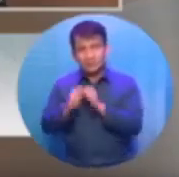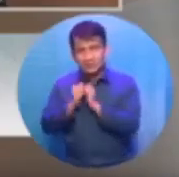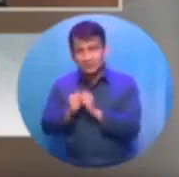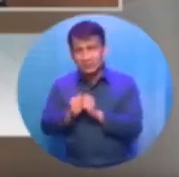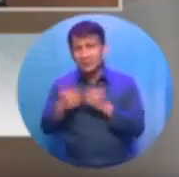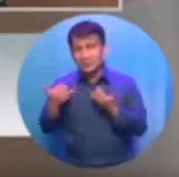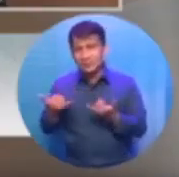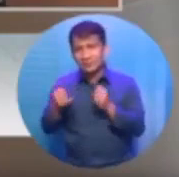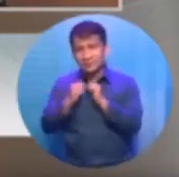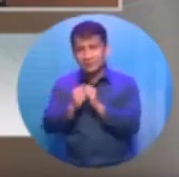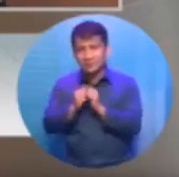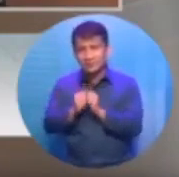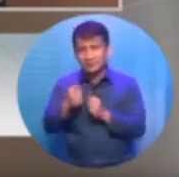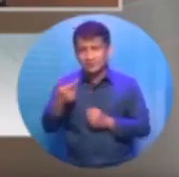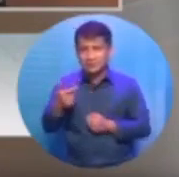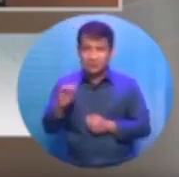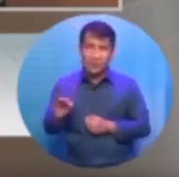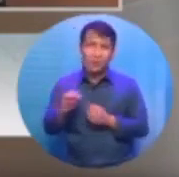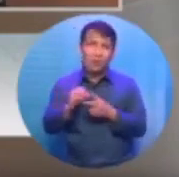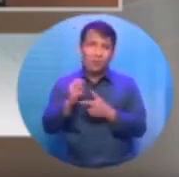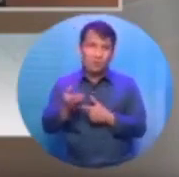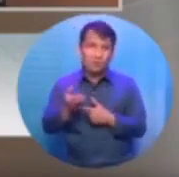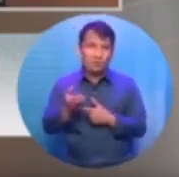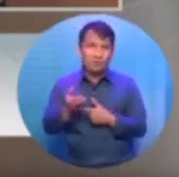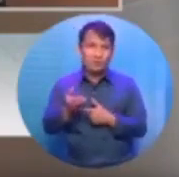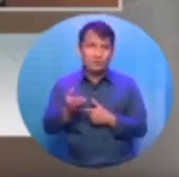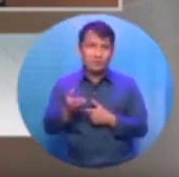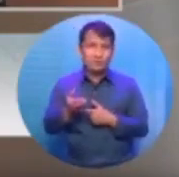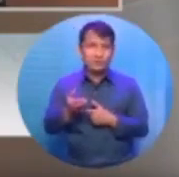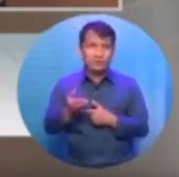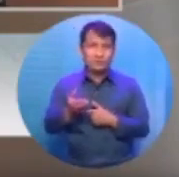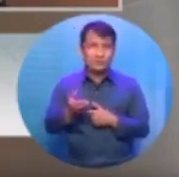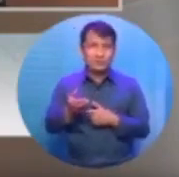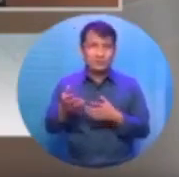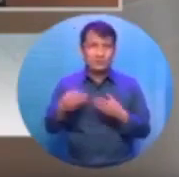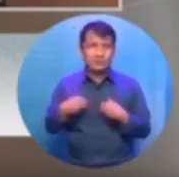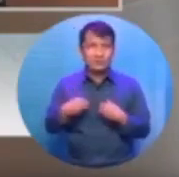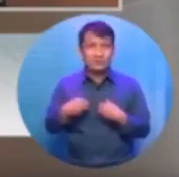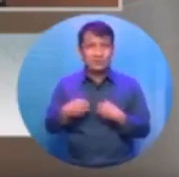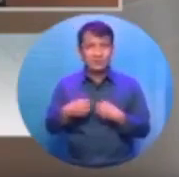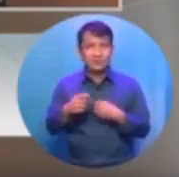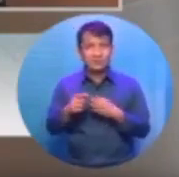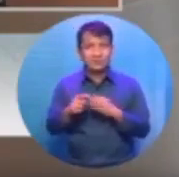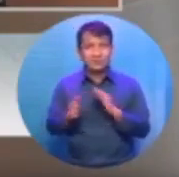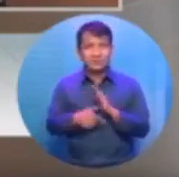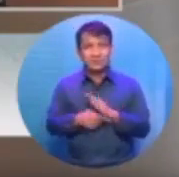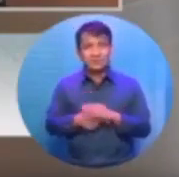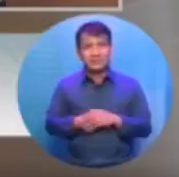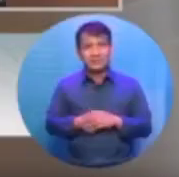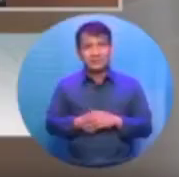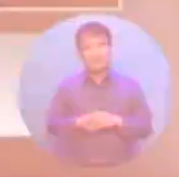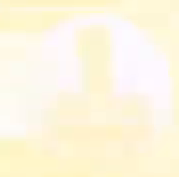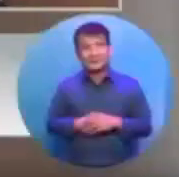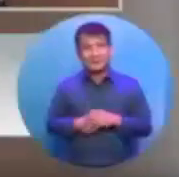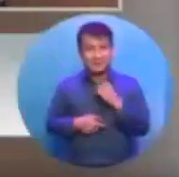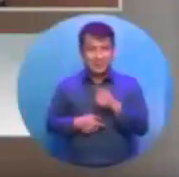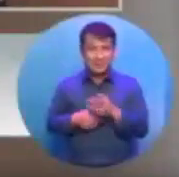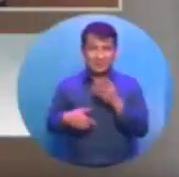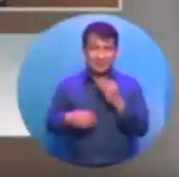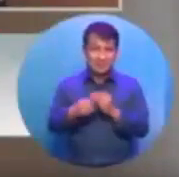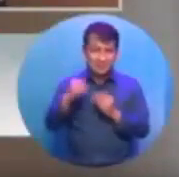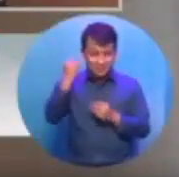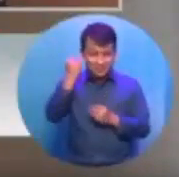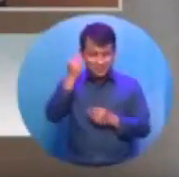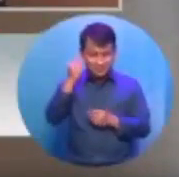mo. Kasama mo ngayon. Wow, ha? Oh. Tawag ulit sa Atty. Garrett. O, inaamin niya, magkasama sila. Atty. Garrett, tawag ulit. Para balik. Sir